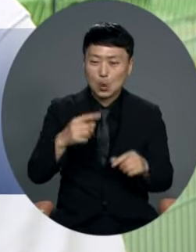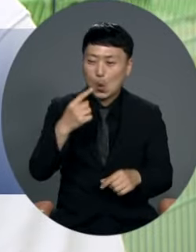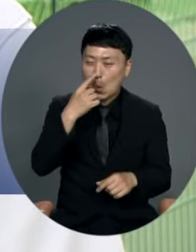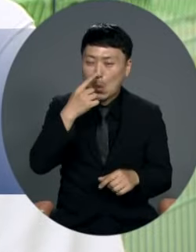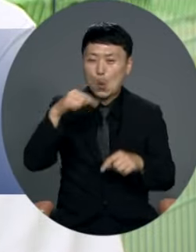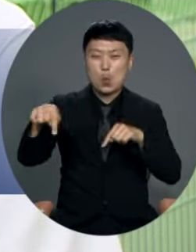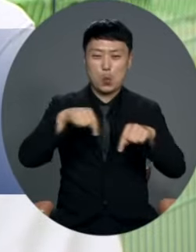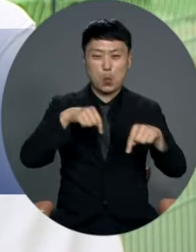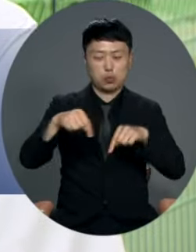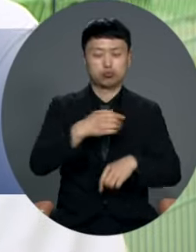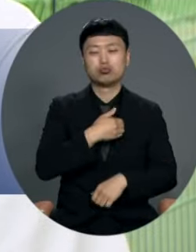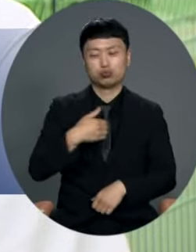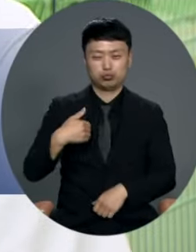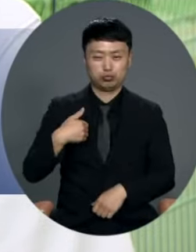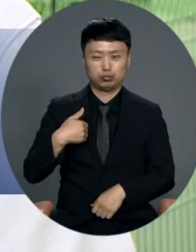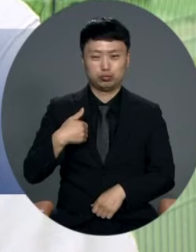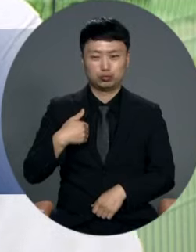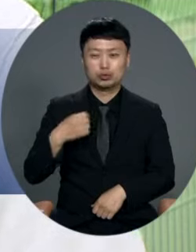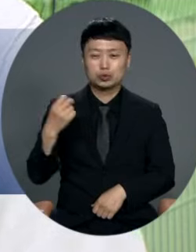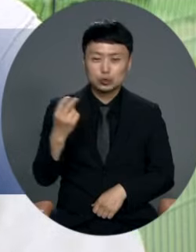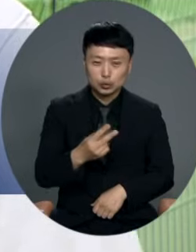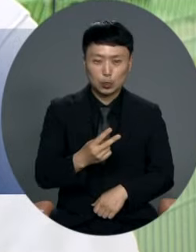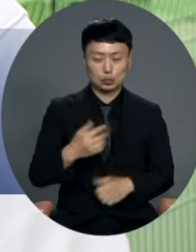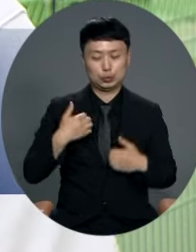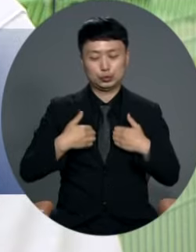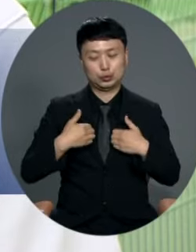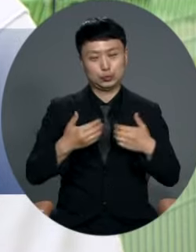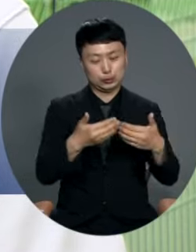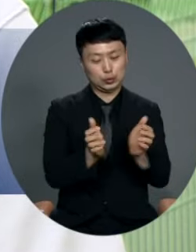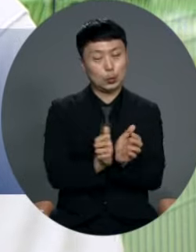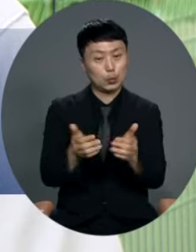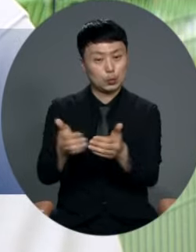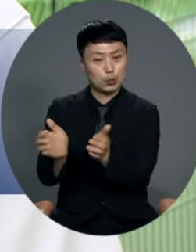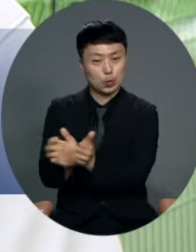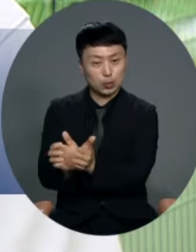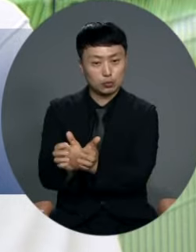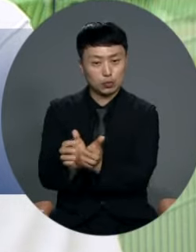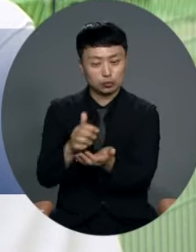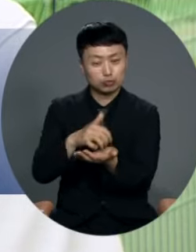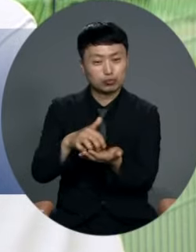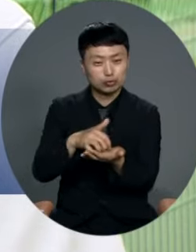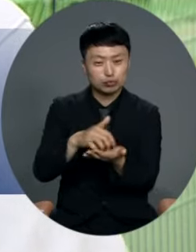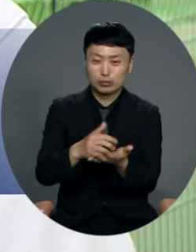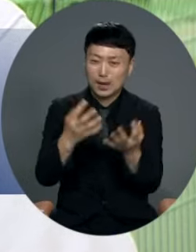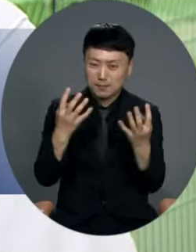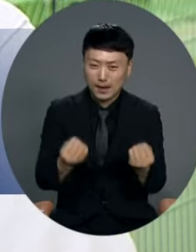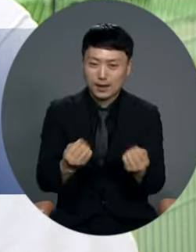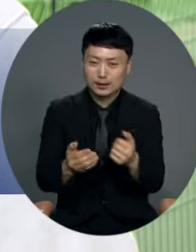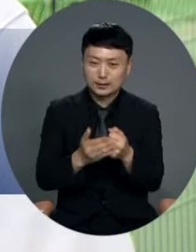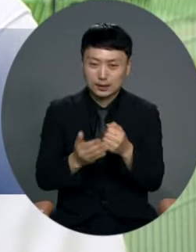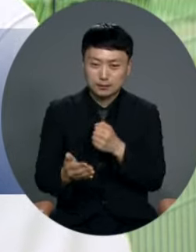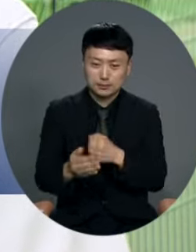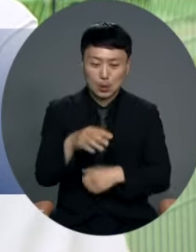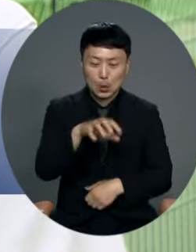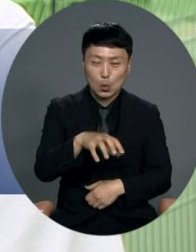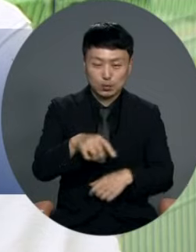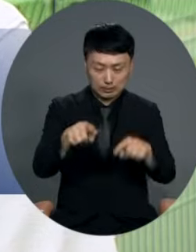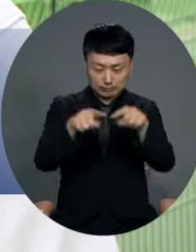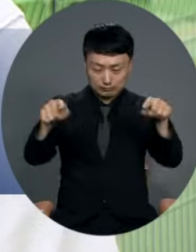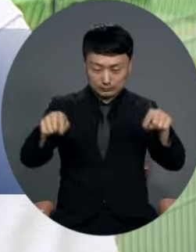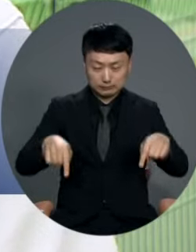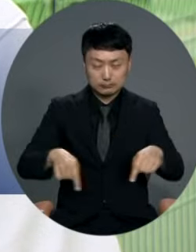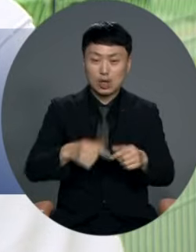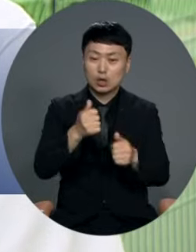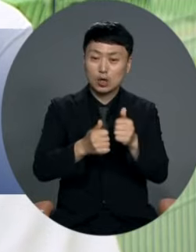다 구비가 되어 있습니다. 그리고 실제로 즐기는 동호인들도 아주 많은 지역이고요. 여기에 이제 시설적으로나